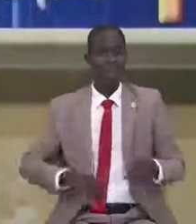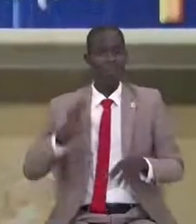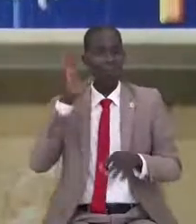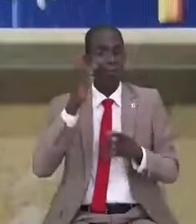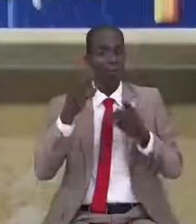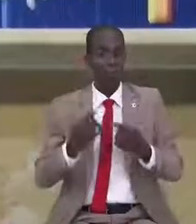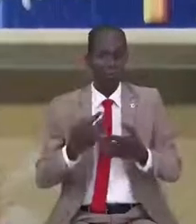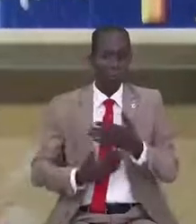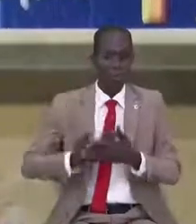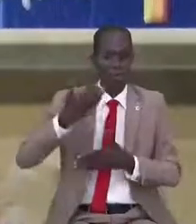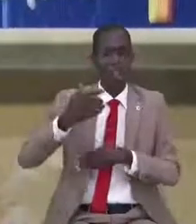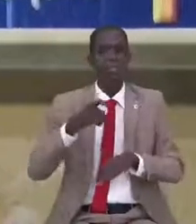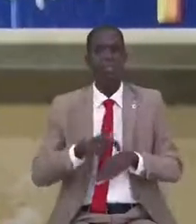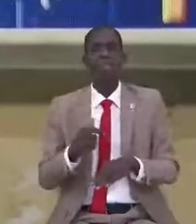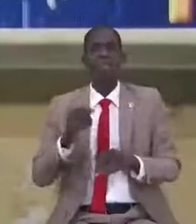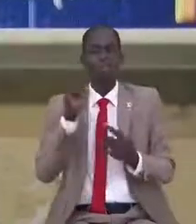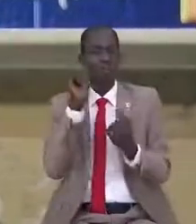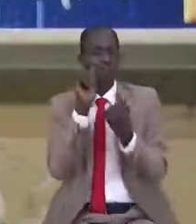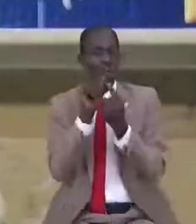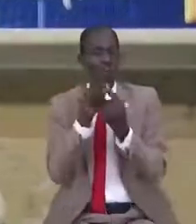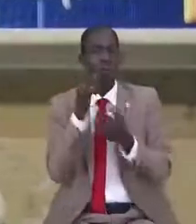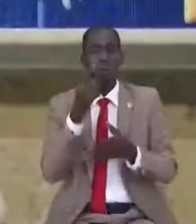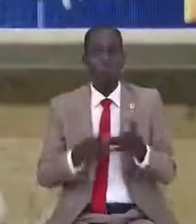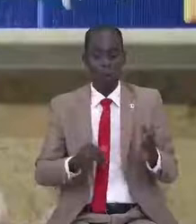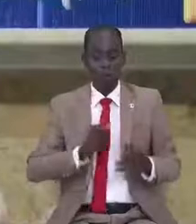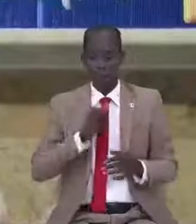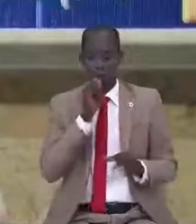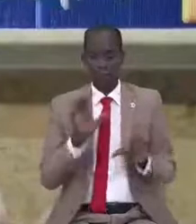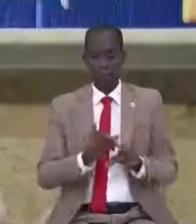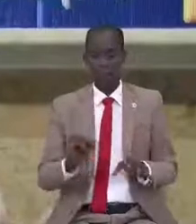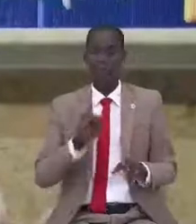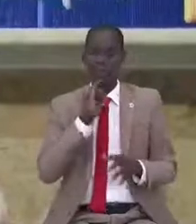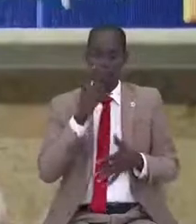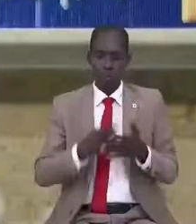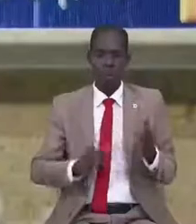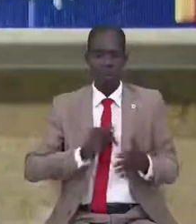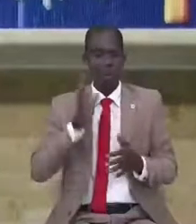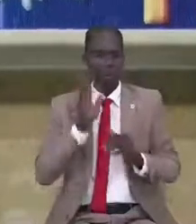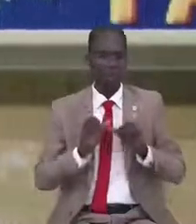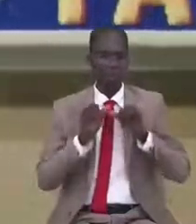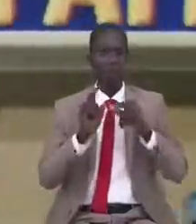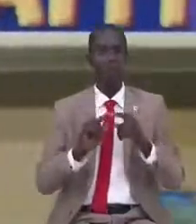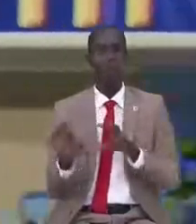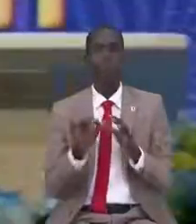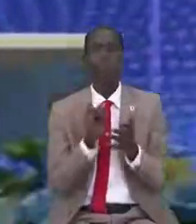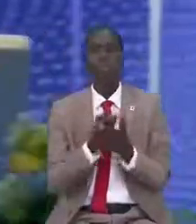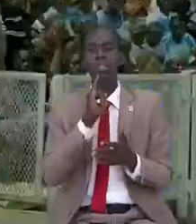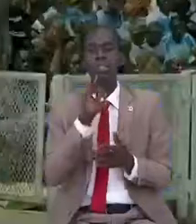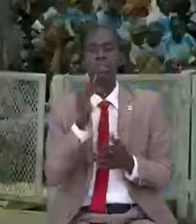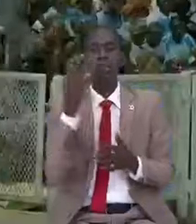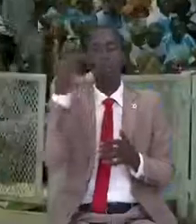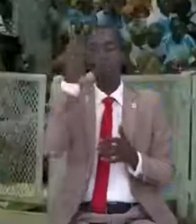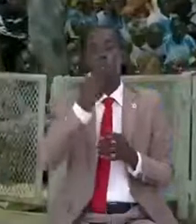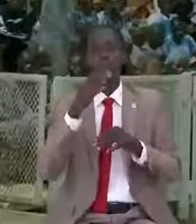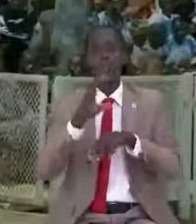si Christ doit venir à la minute prochaine, exactement ce que je fais, c'est ce que je vais continuer de faire. Ça, c'est une église